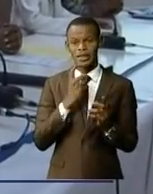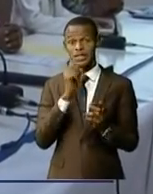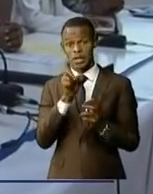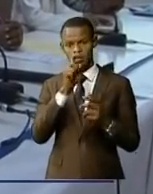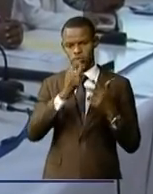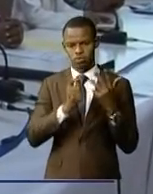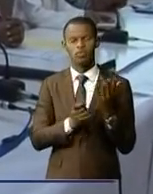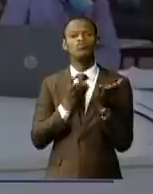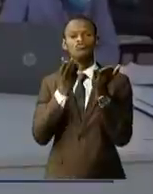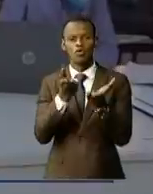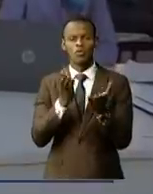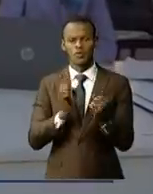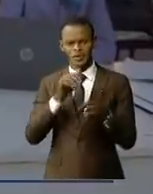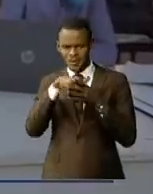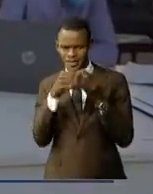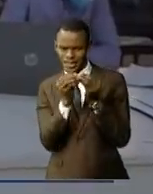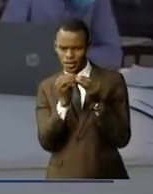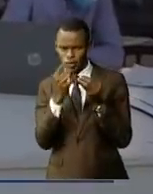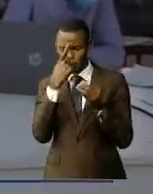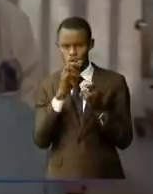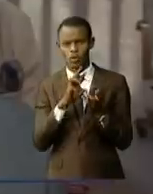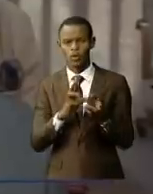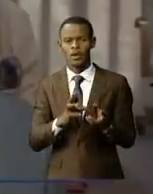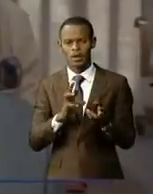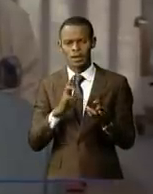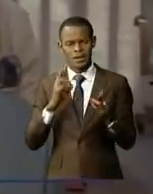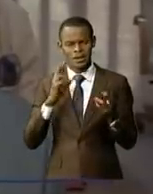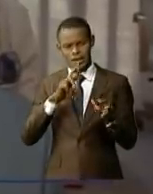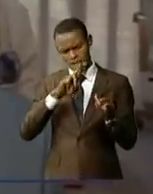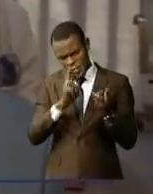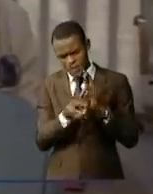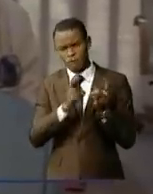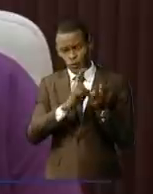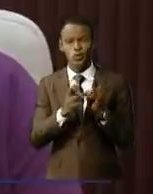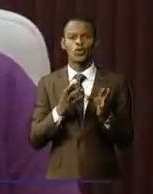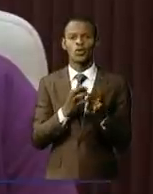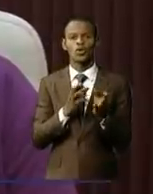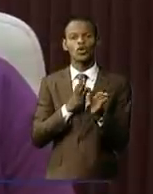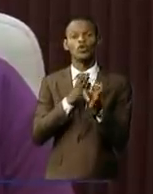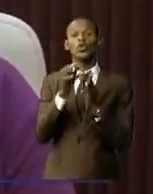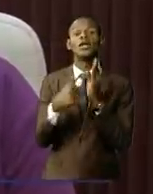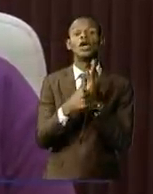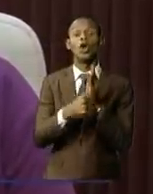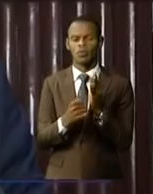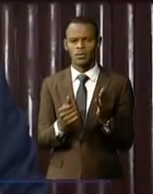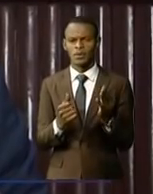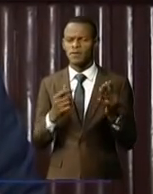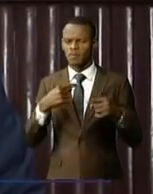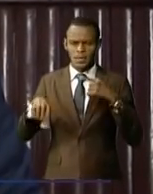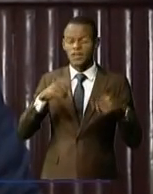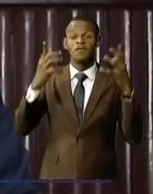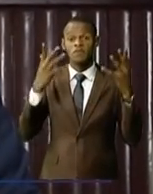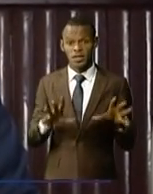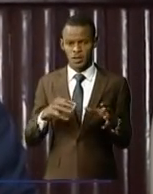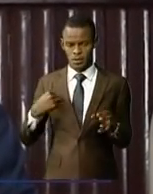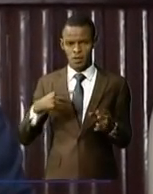situation de droit de l'homme, 239 ont été validées. C'est pour procéder à l'évaluation que les parlementaires membres de la Commission